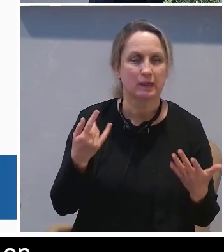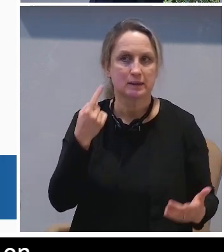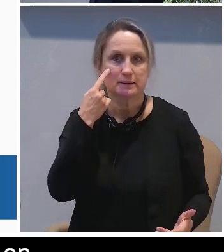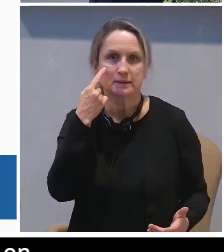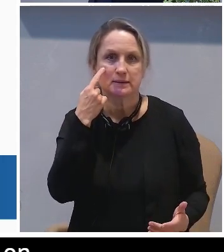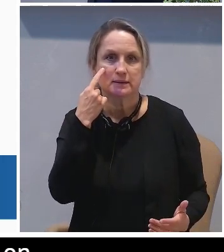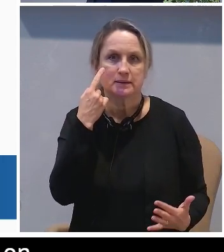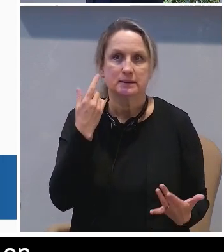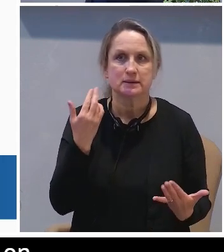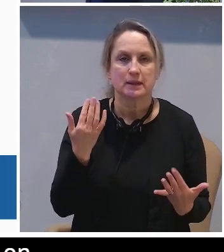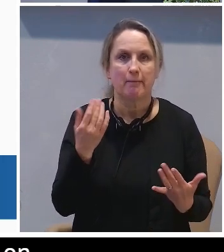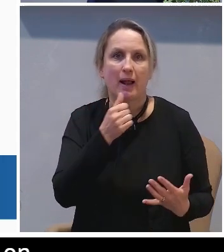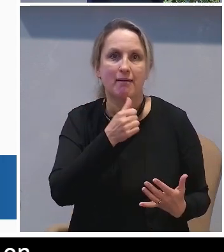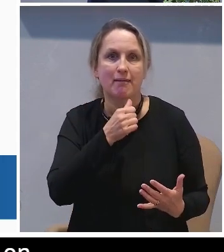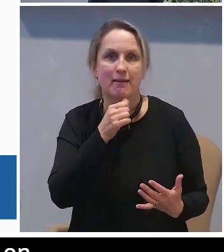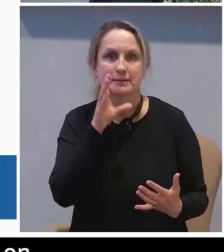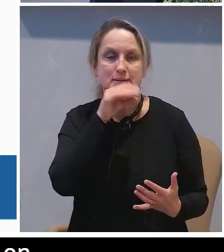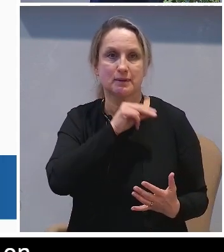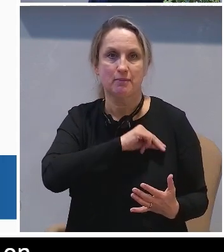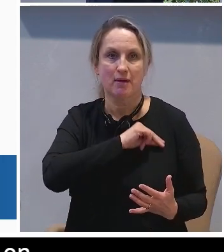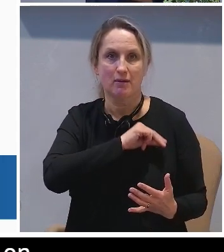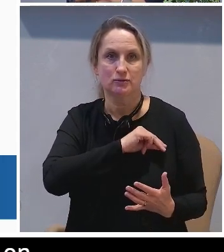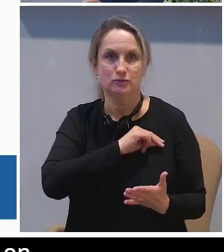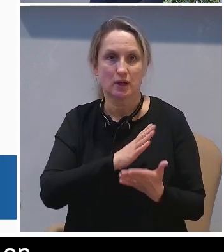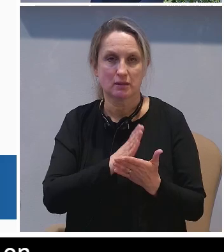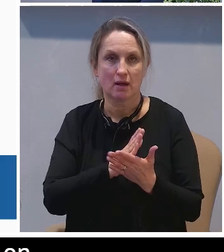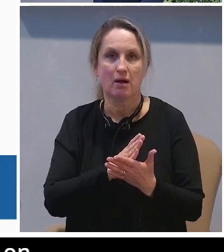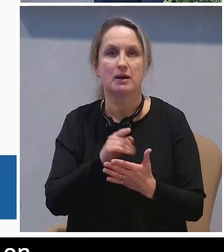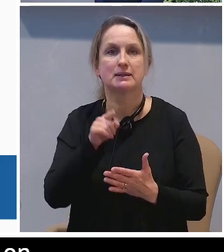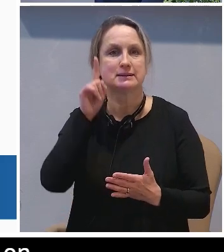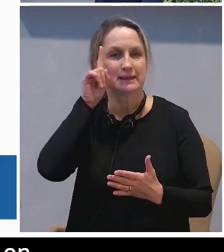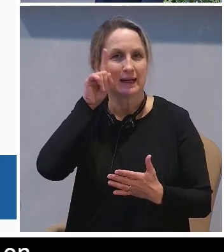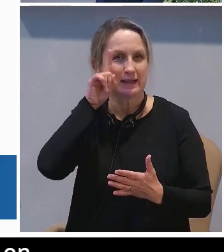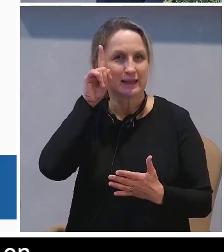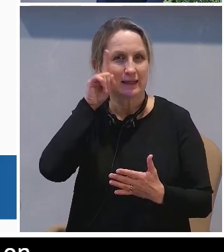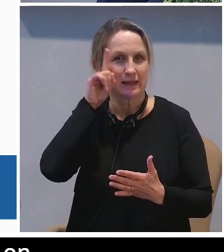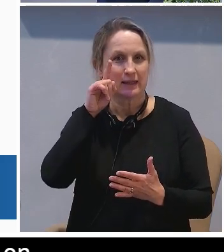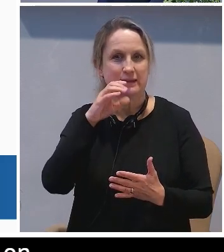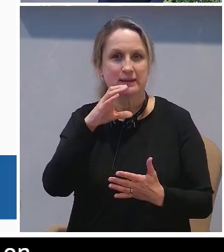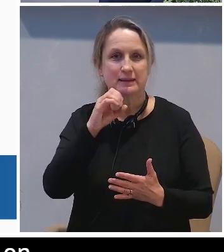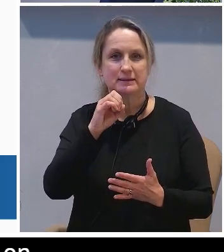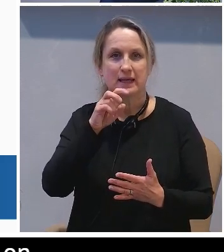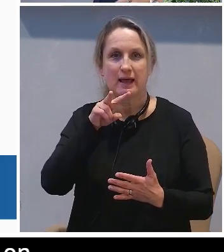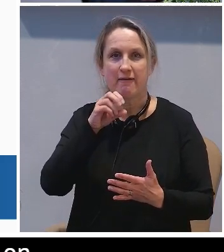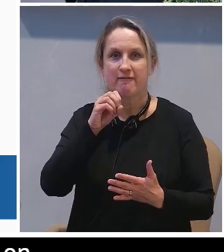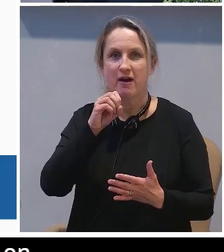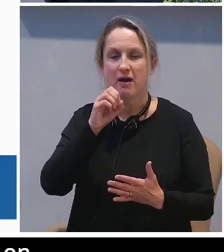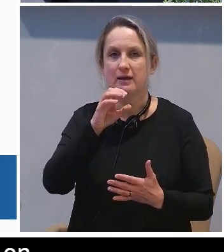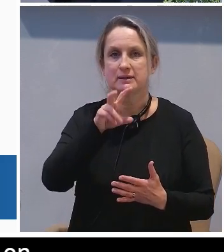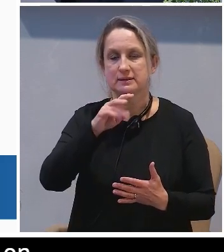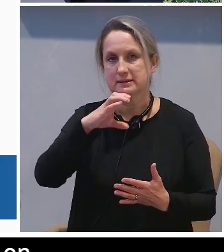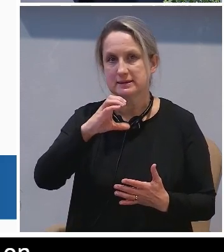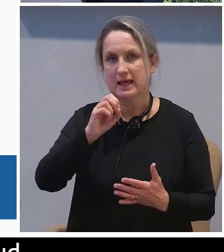või siis kättesaadavust testi jaoks. and whose Selle nimi on accessibility to our patients we Sevastem, have been mis checking. siis